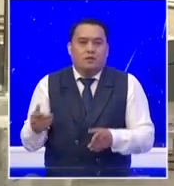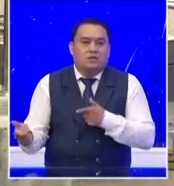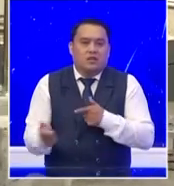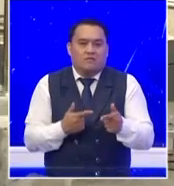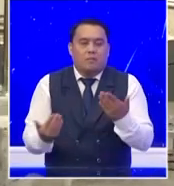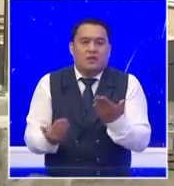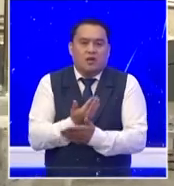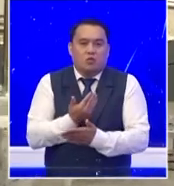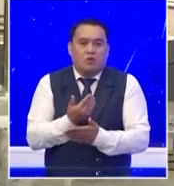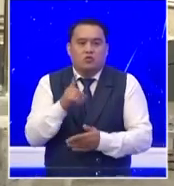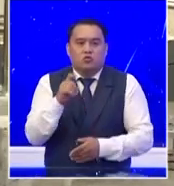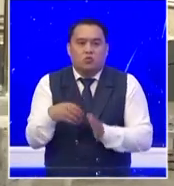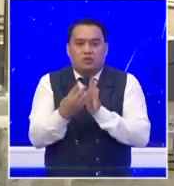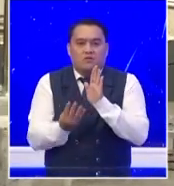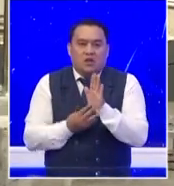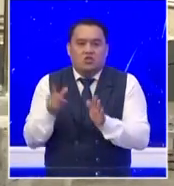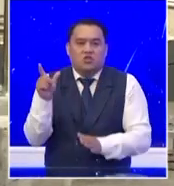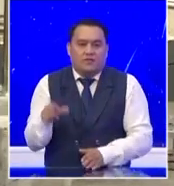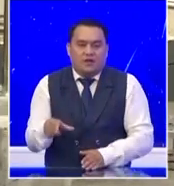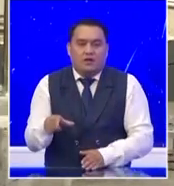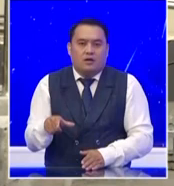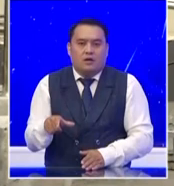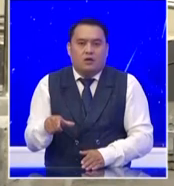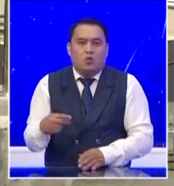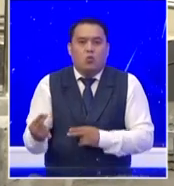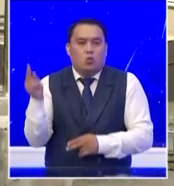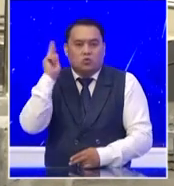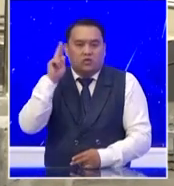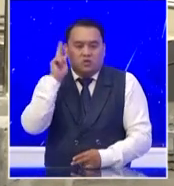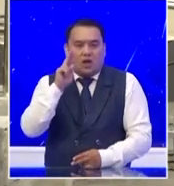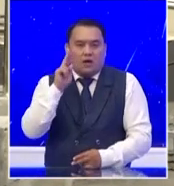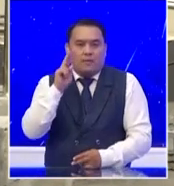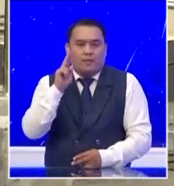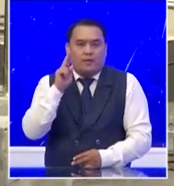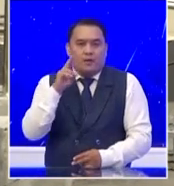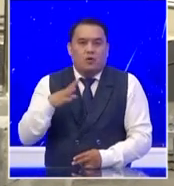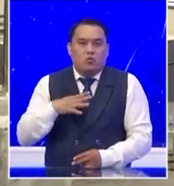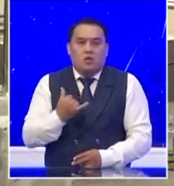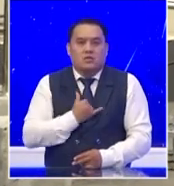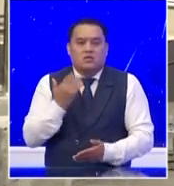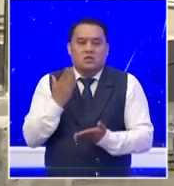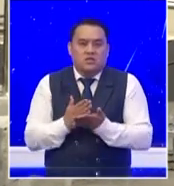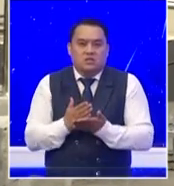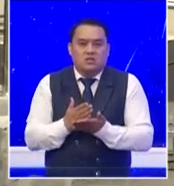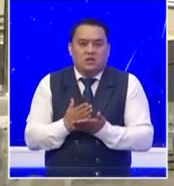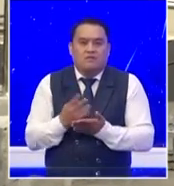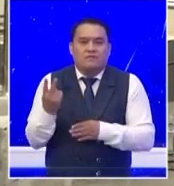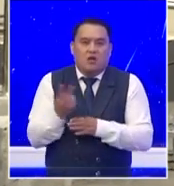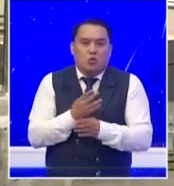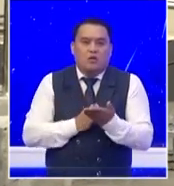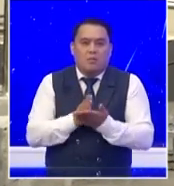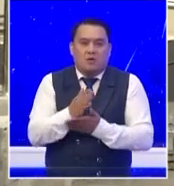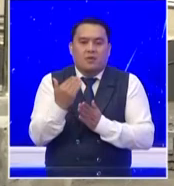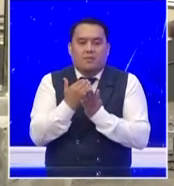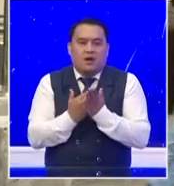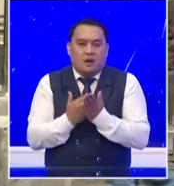переподготовку 119 человек уже учатся. Также у нас идет второе направление